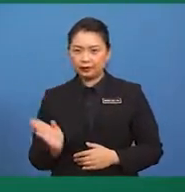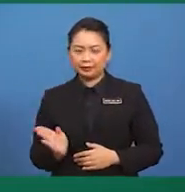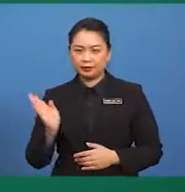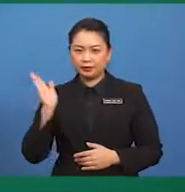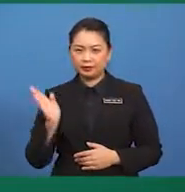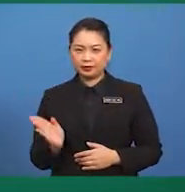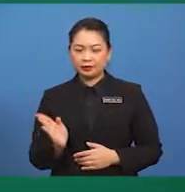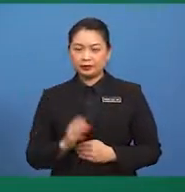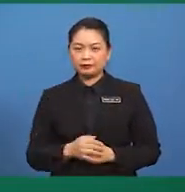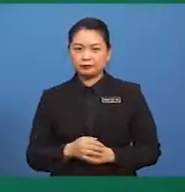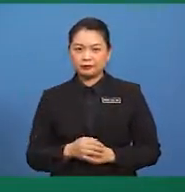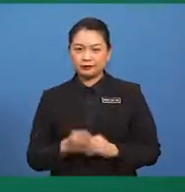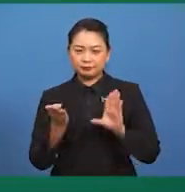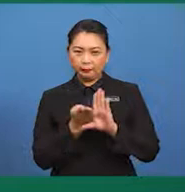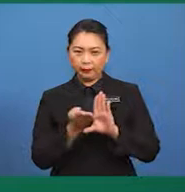debit iaitu bank